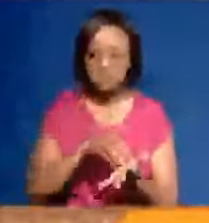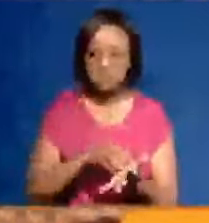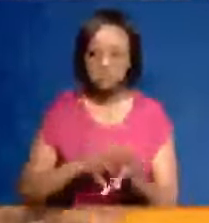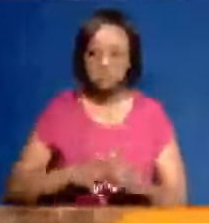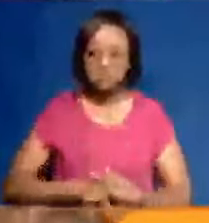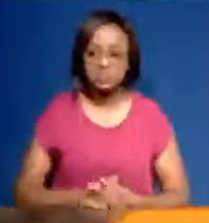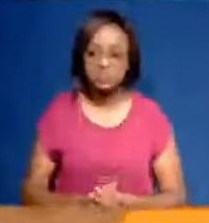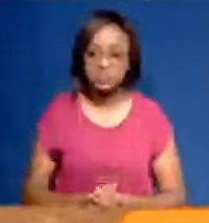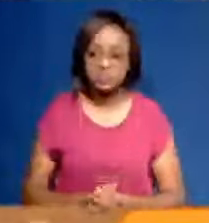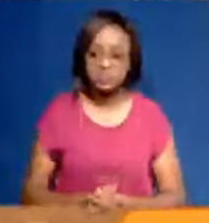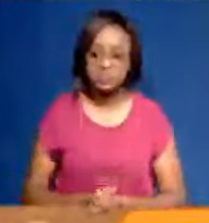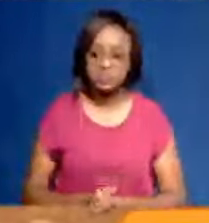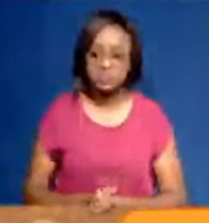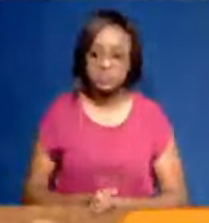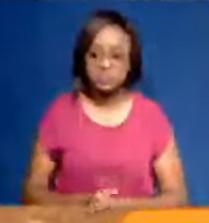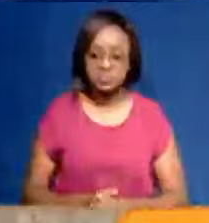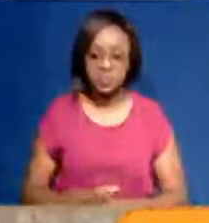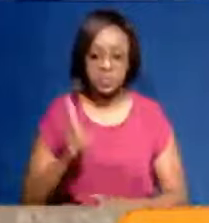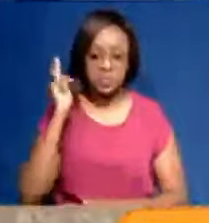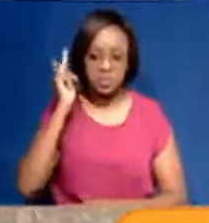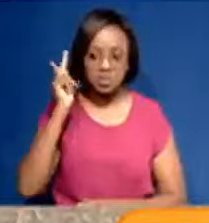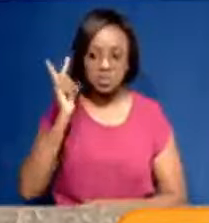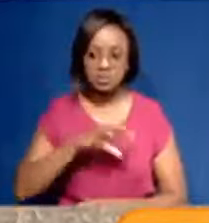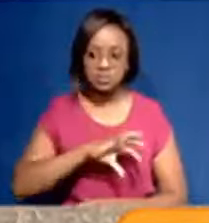Kiogoro viungani mwa mji wa Kisii.